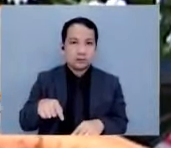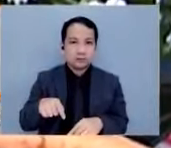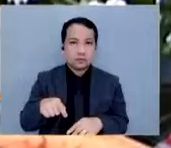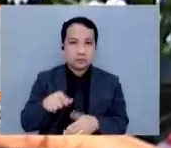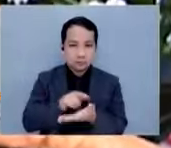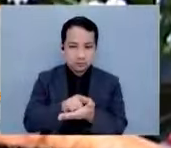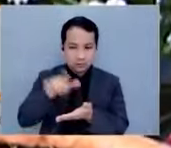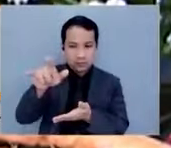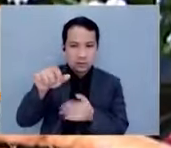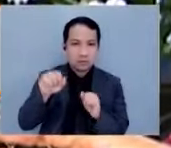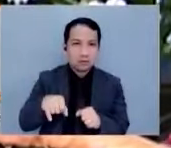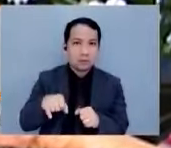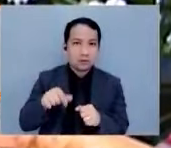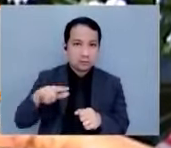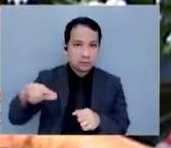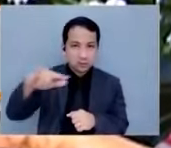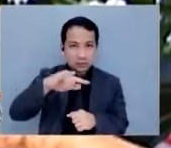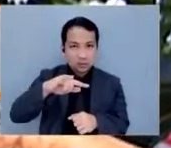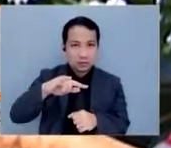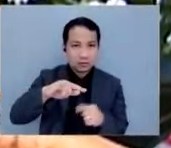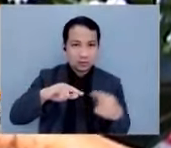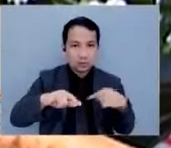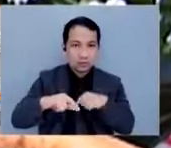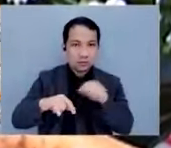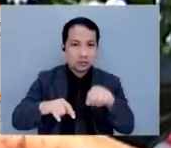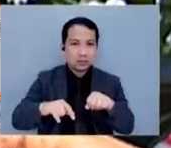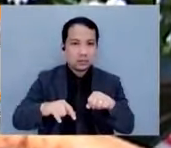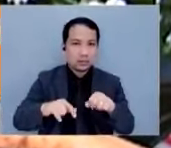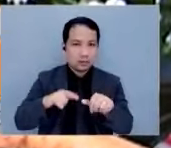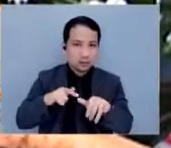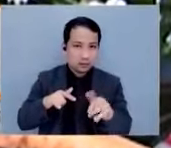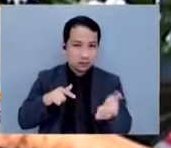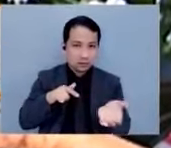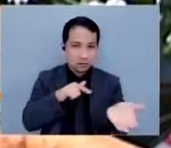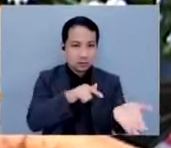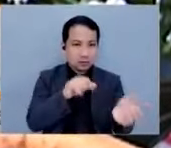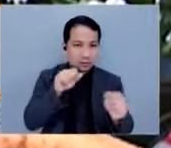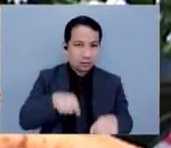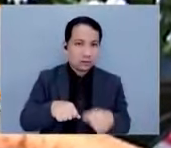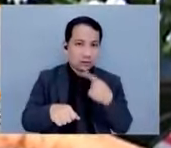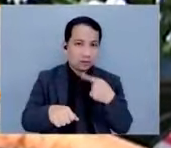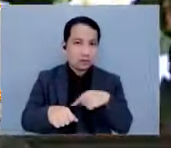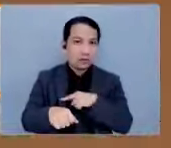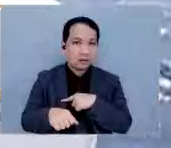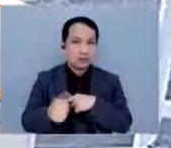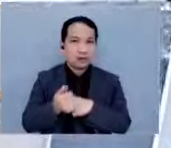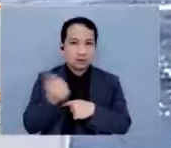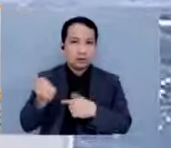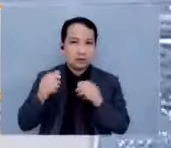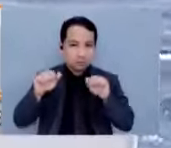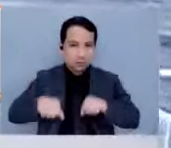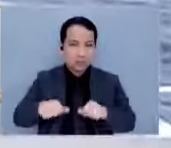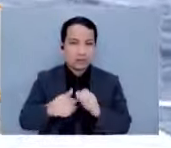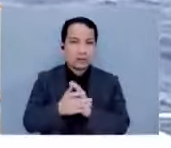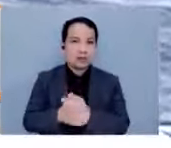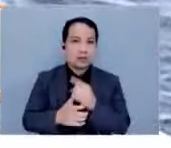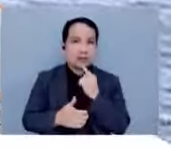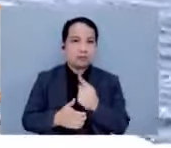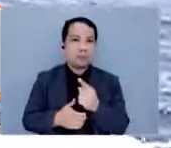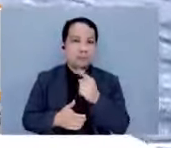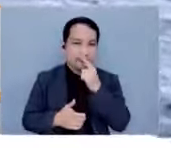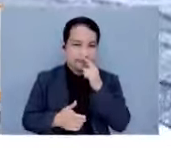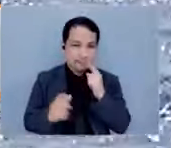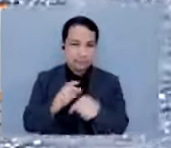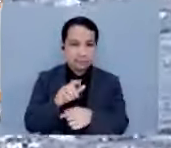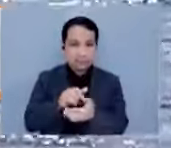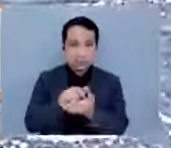to fly, yes, to escort. Kaya-kaya ng other capabilities. Gayunman, ang paggamit ng air support ang